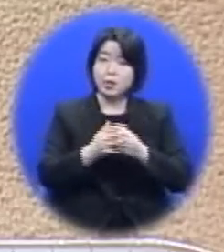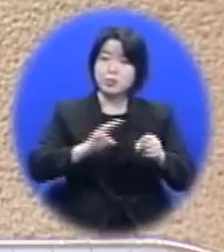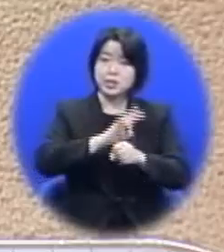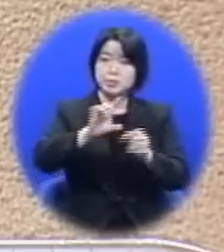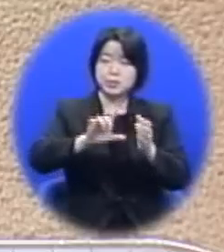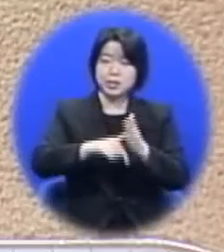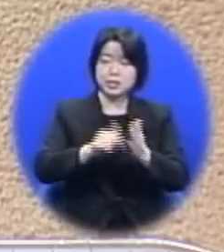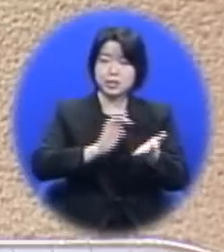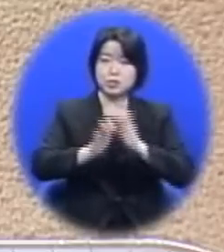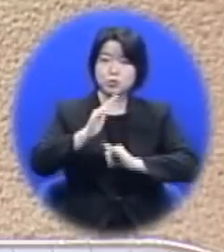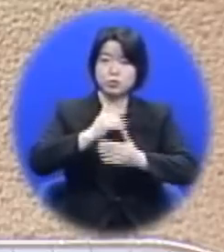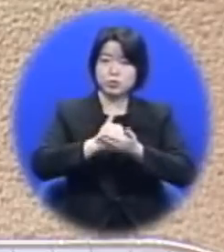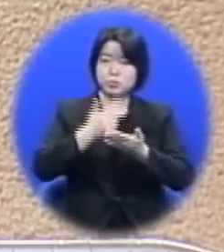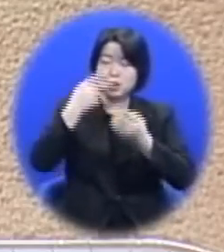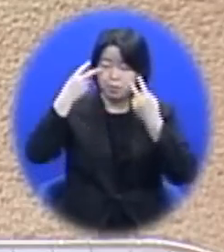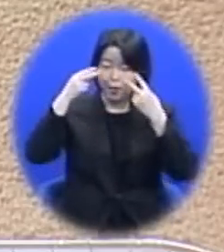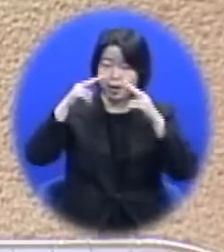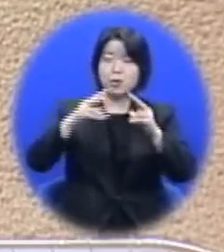24시간 주님을 바라보시라고.